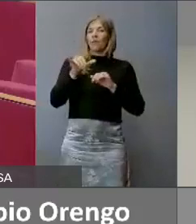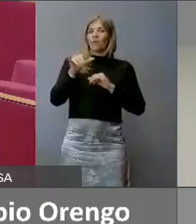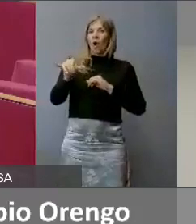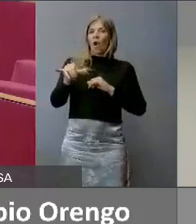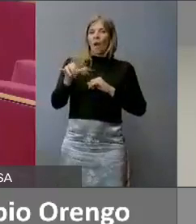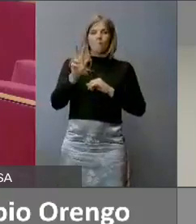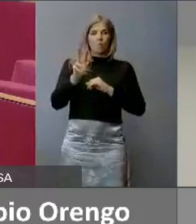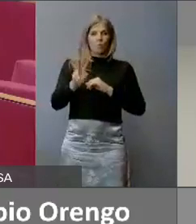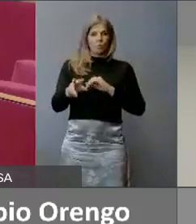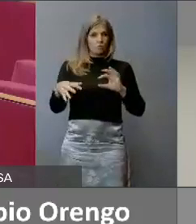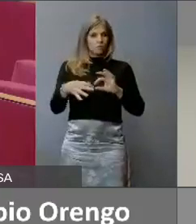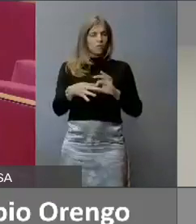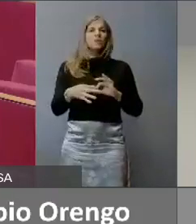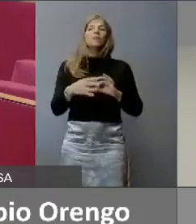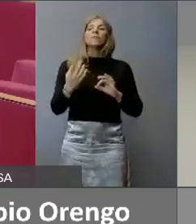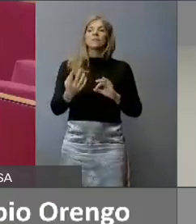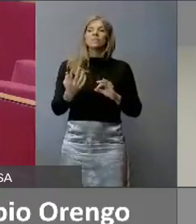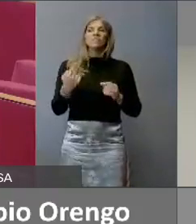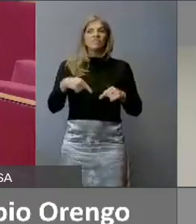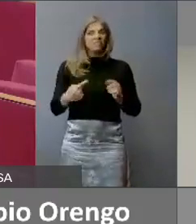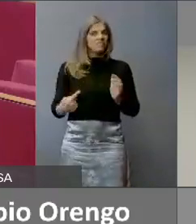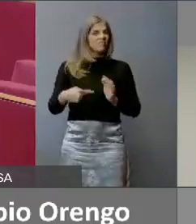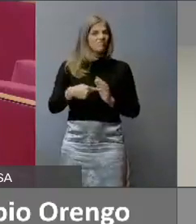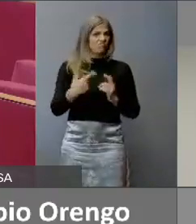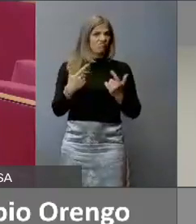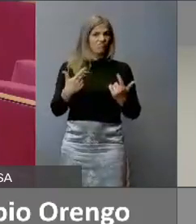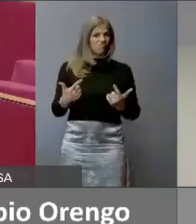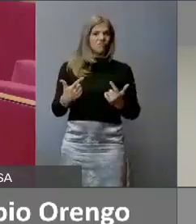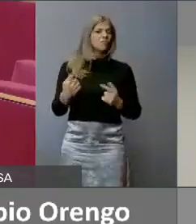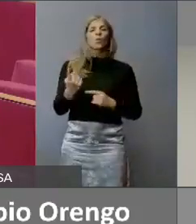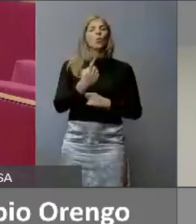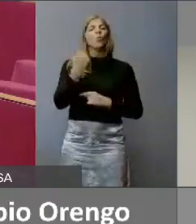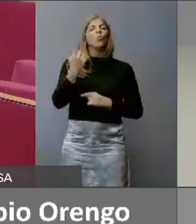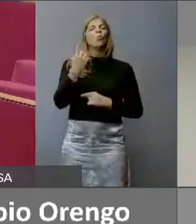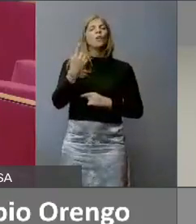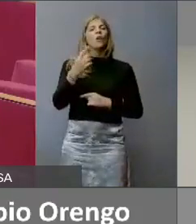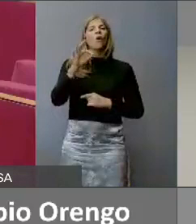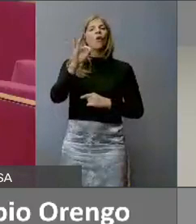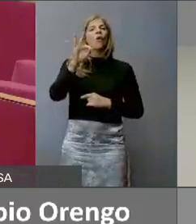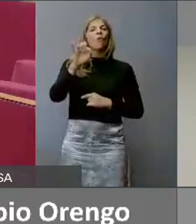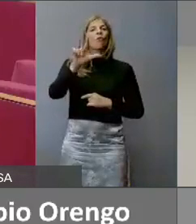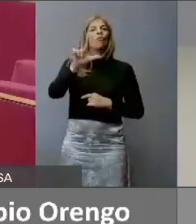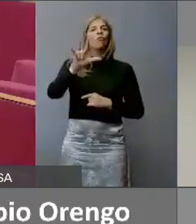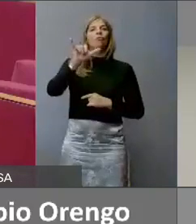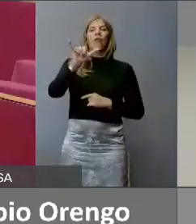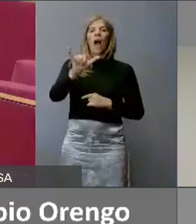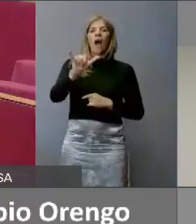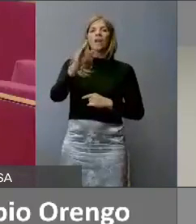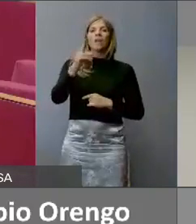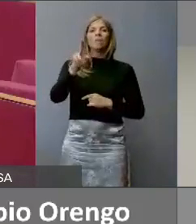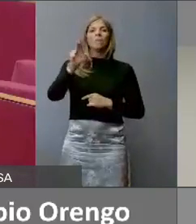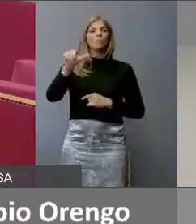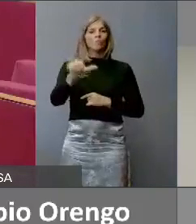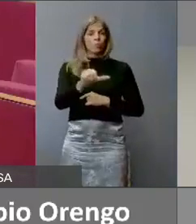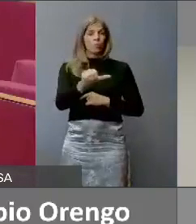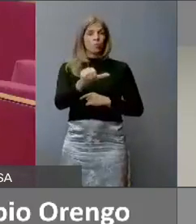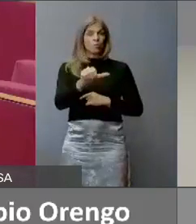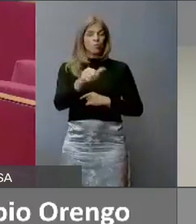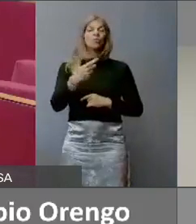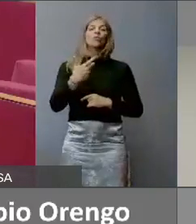l'unico servizio servizio attualmente attivo è il flight bus che collega l'aeroporto alla stazione di genova